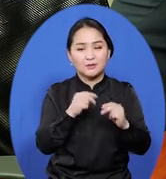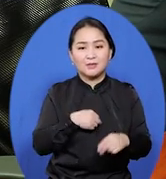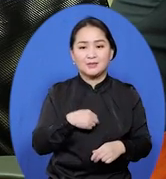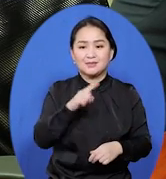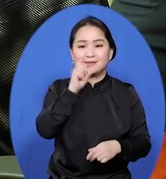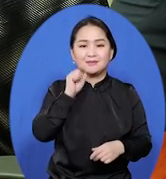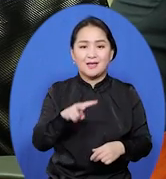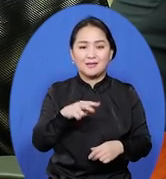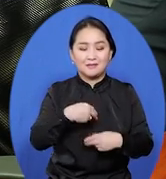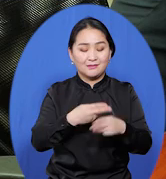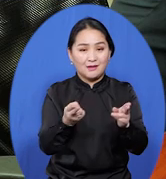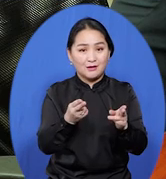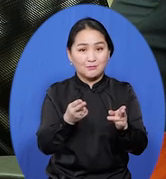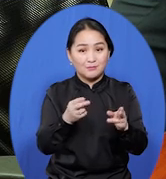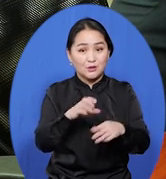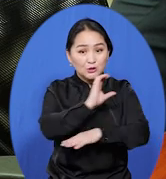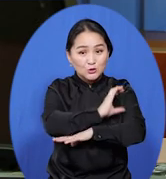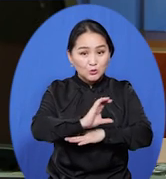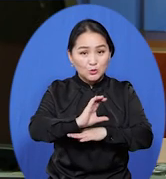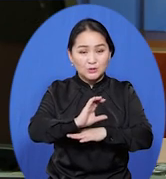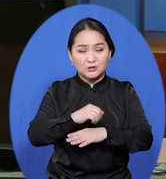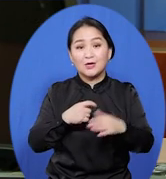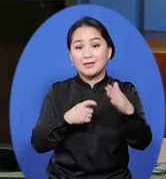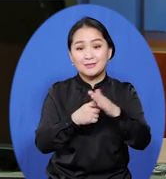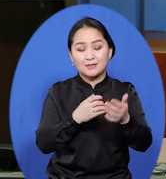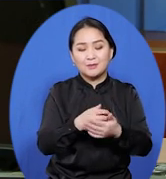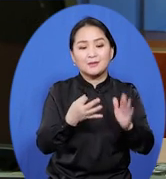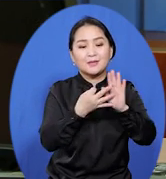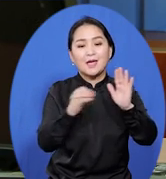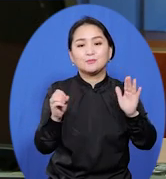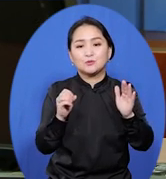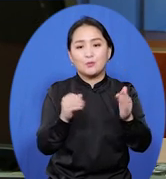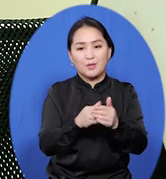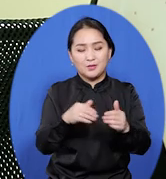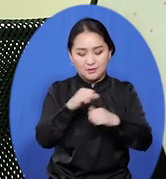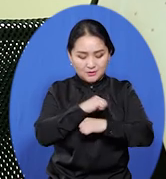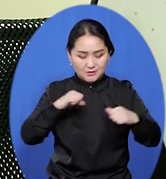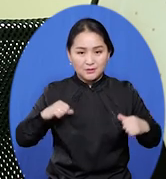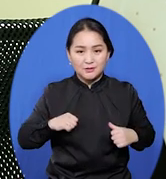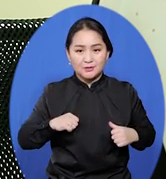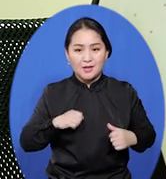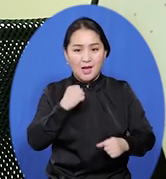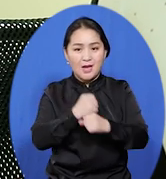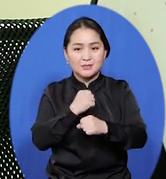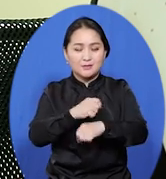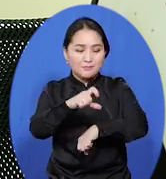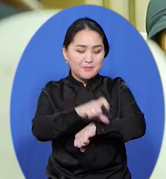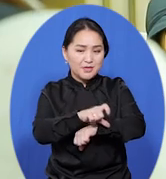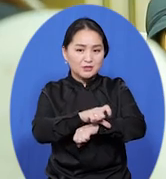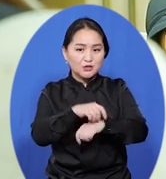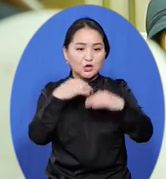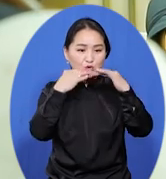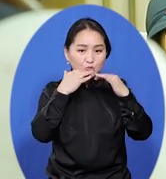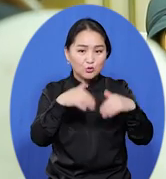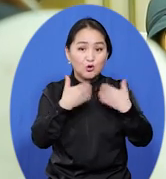заал танхимын сургалт чинь бас ковид гэдэг нэлийн хориотой хязгаарлагдвал байлаа шүү дээ. Гэсэн хэдий ч бас 800 гаруй иргэнд одоо энэ төлөвийн ажил мэргэжлийн чиг баримжаа олгох зөвлөгөө хүлээлгэн